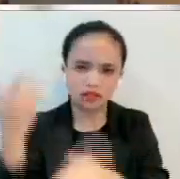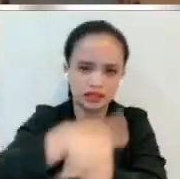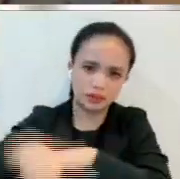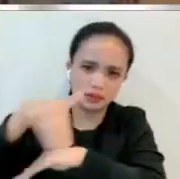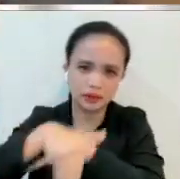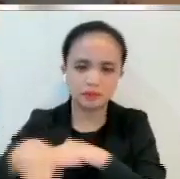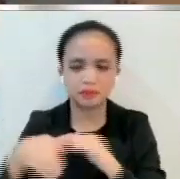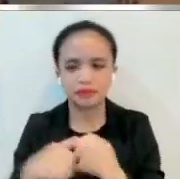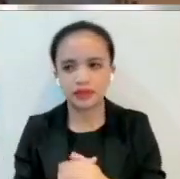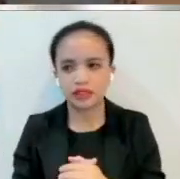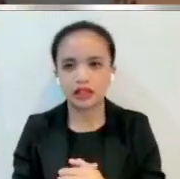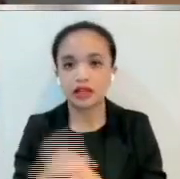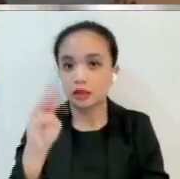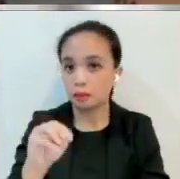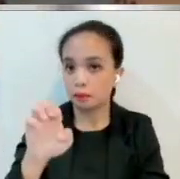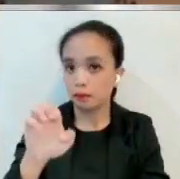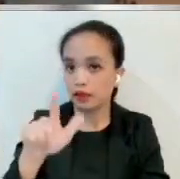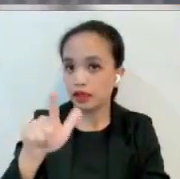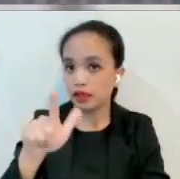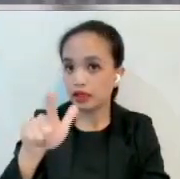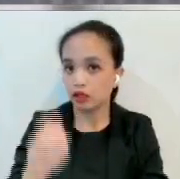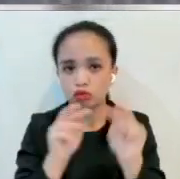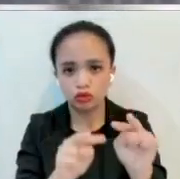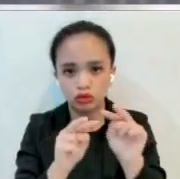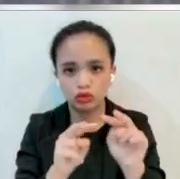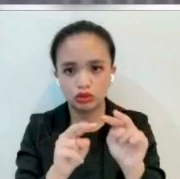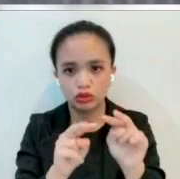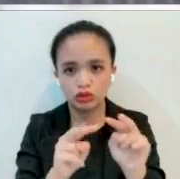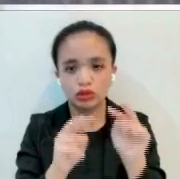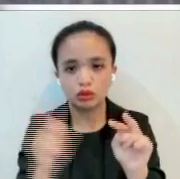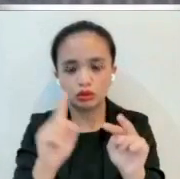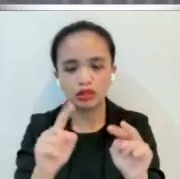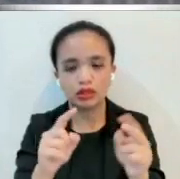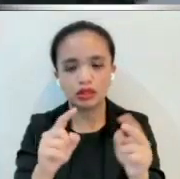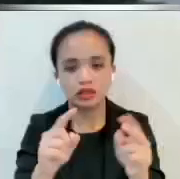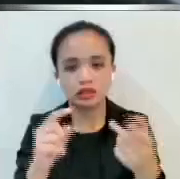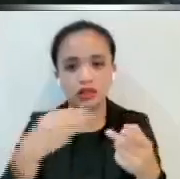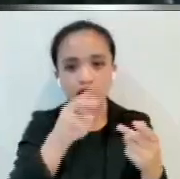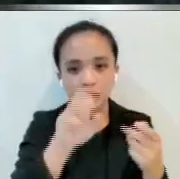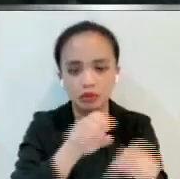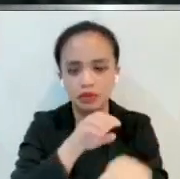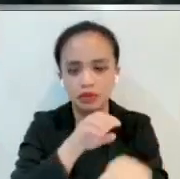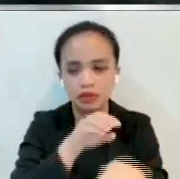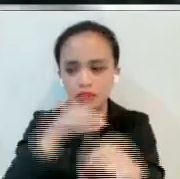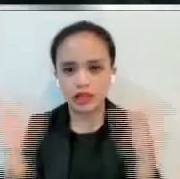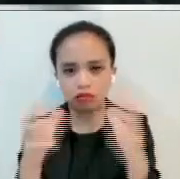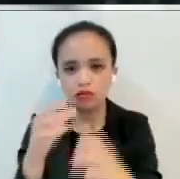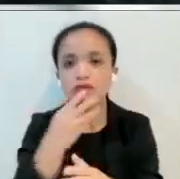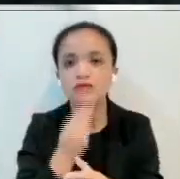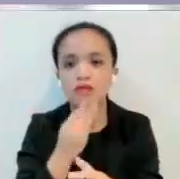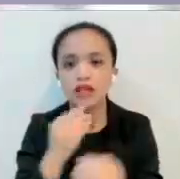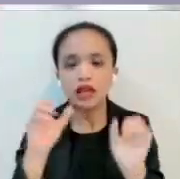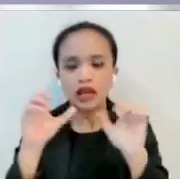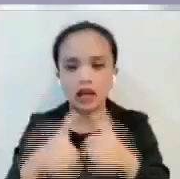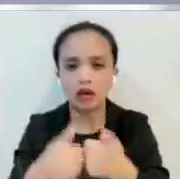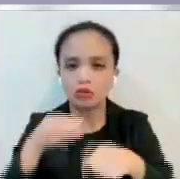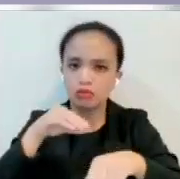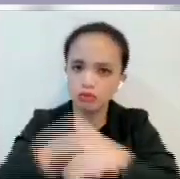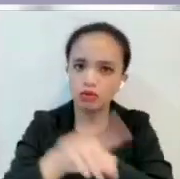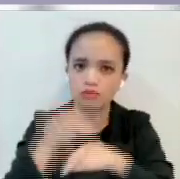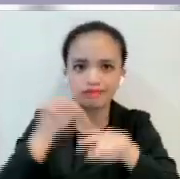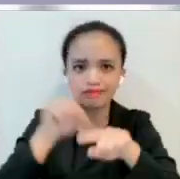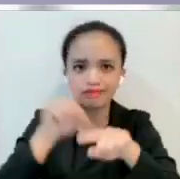ang pag-atake ng hama sa israel at kung paano ito maaaring makaapekto sa presyo ng kuryente the expectation is that this